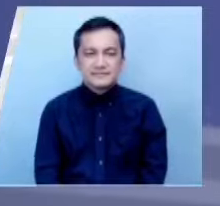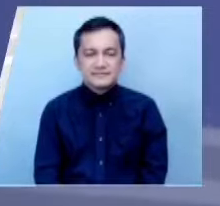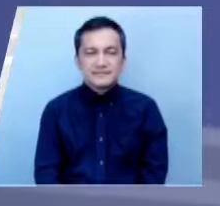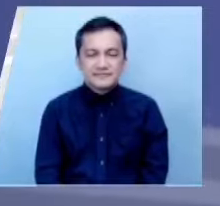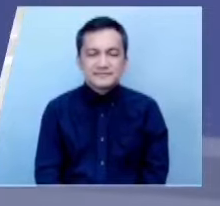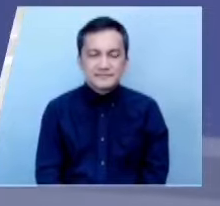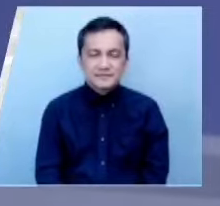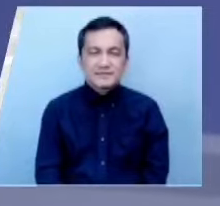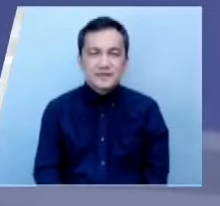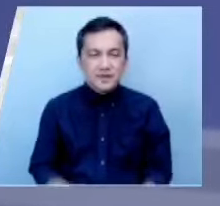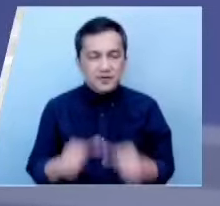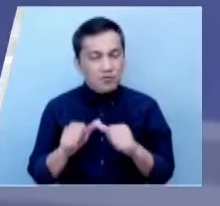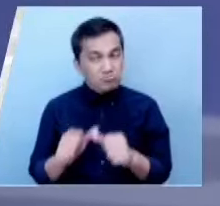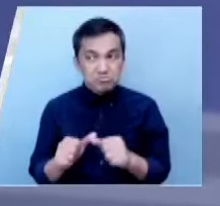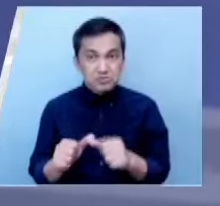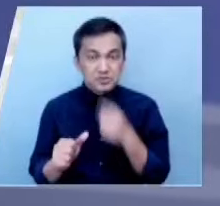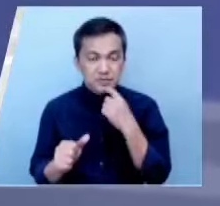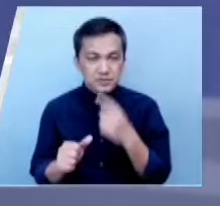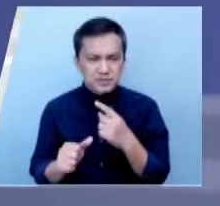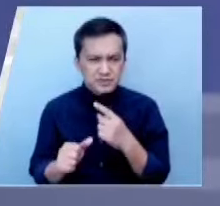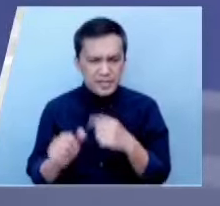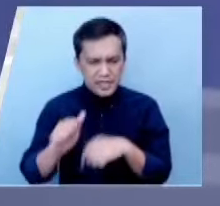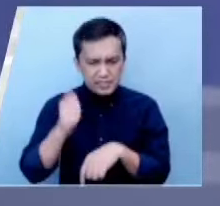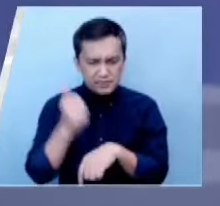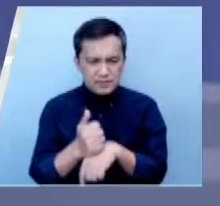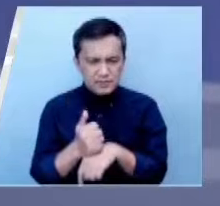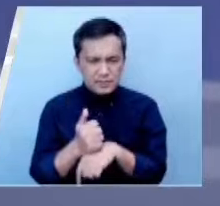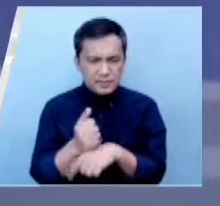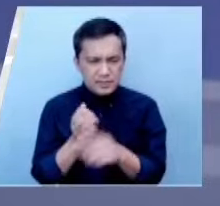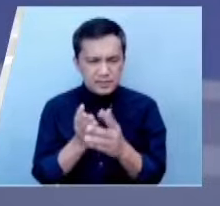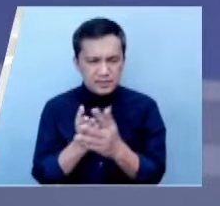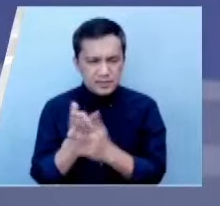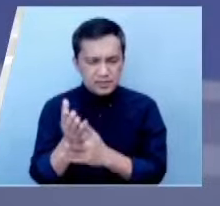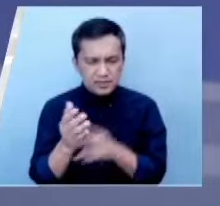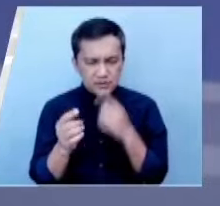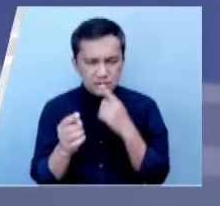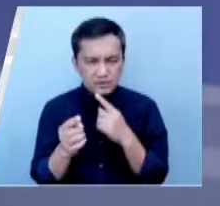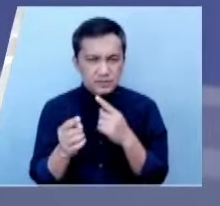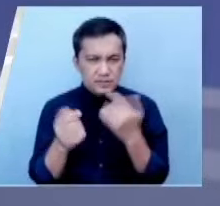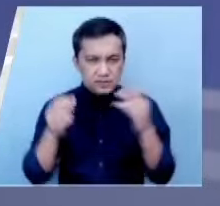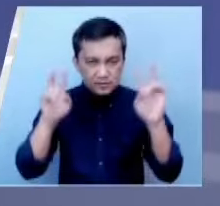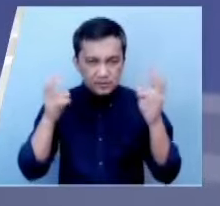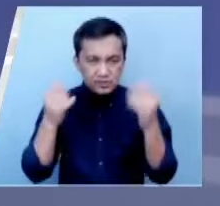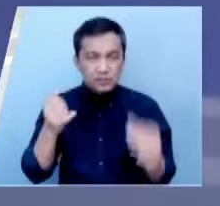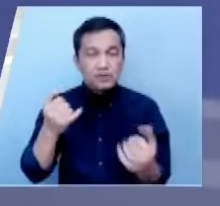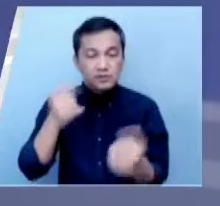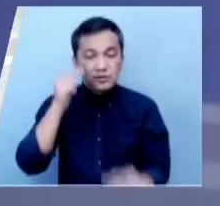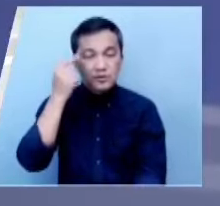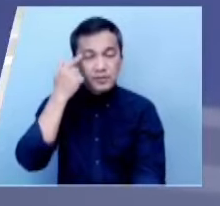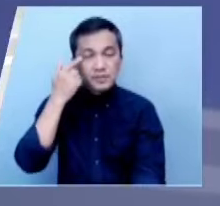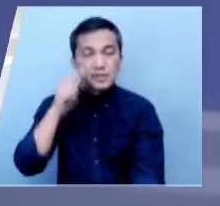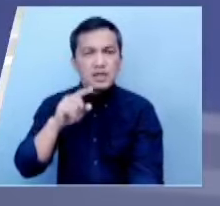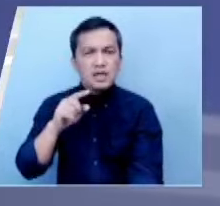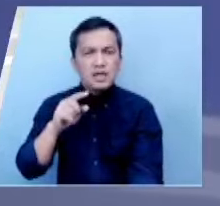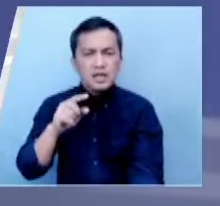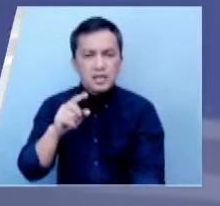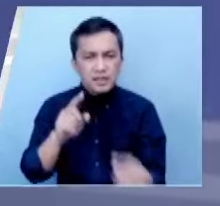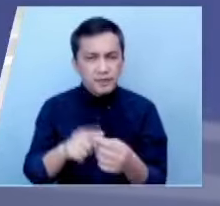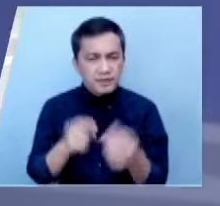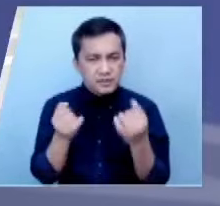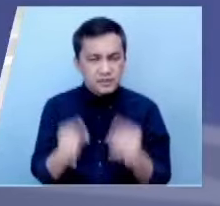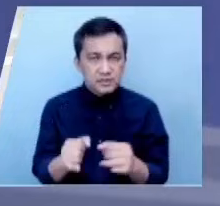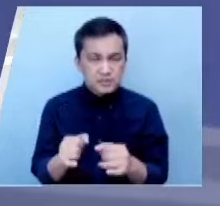Magpapatuloy daw ang assertive transparency ng kasalukuyang administrasyon tungkol sa mga insidente sa West Philippine